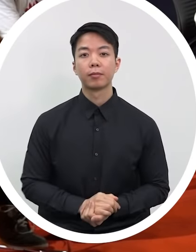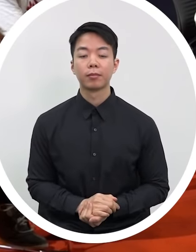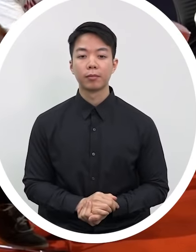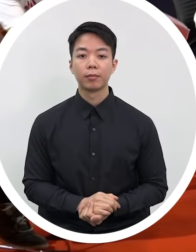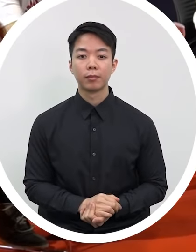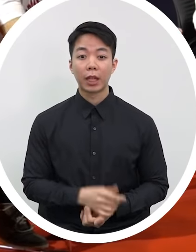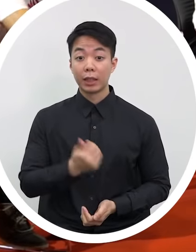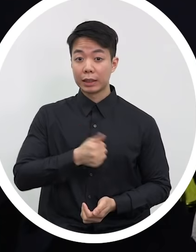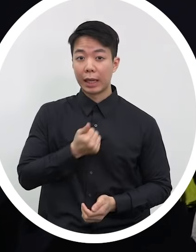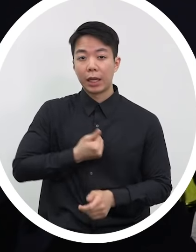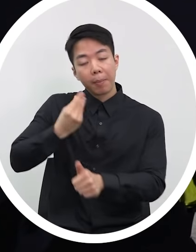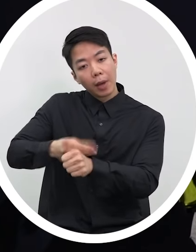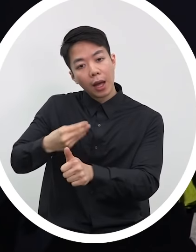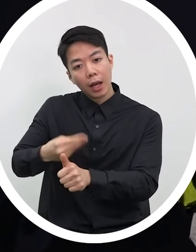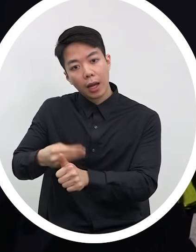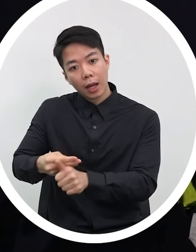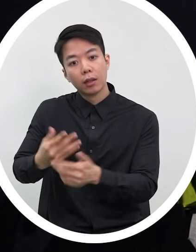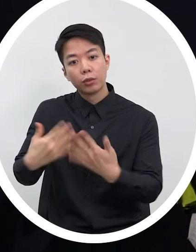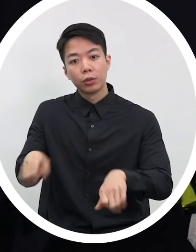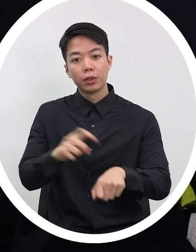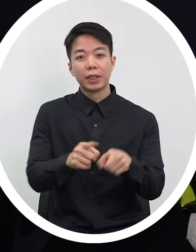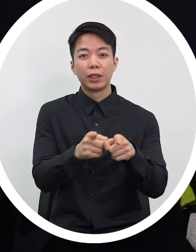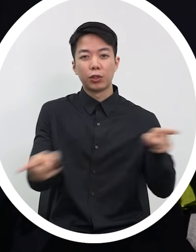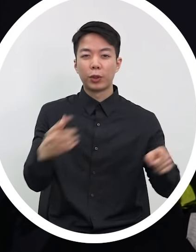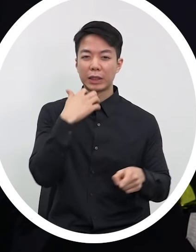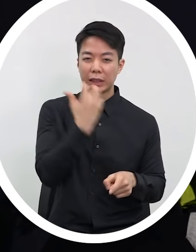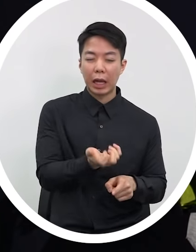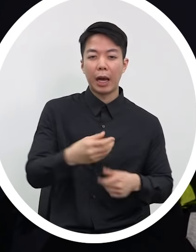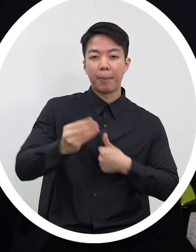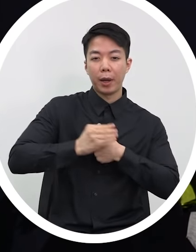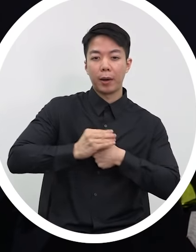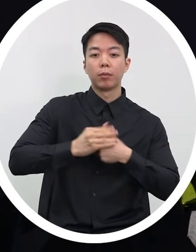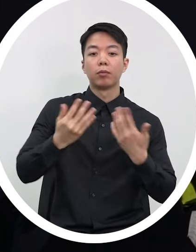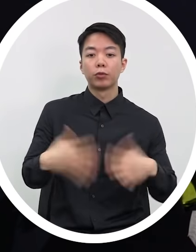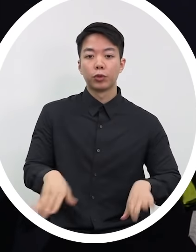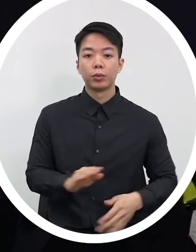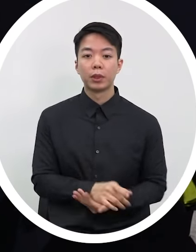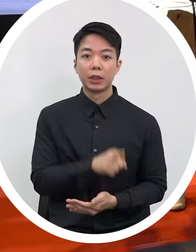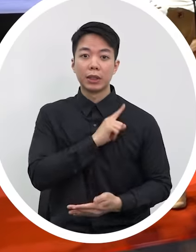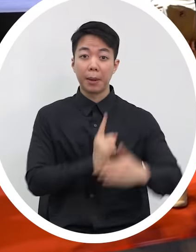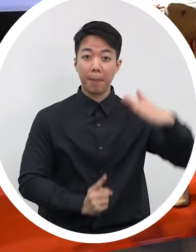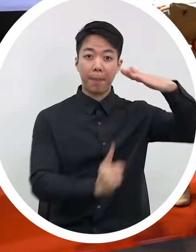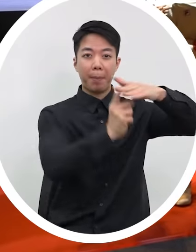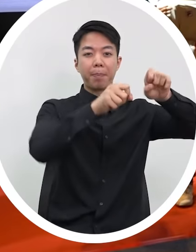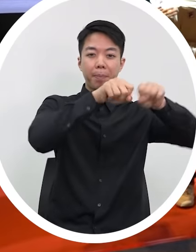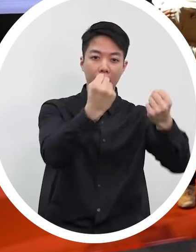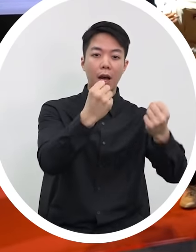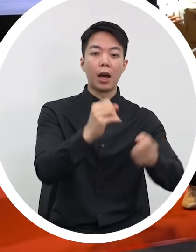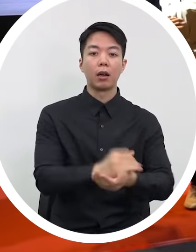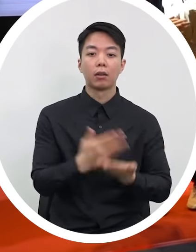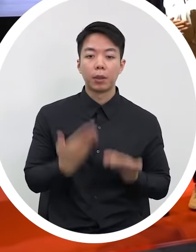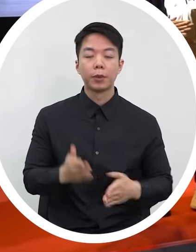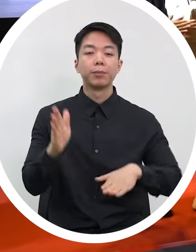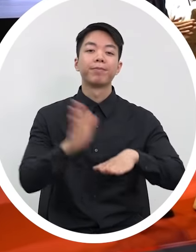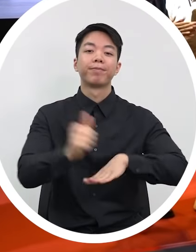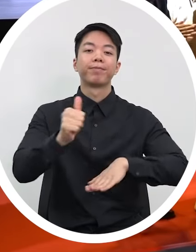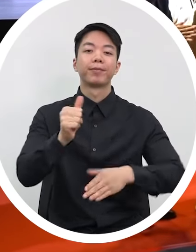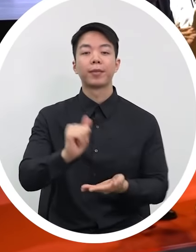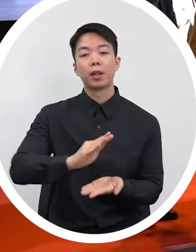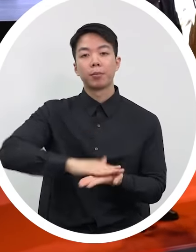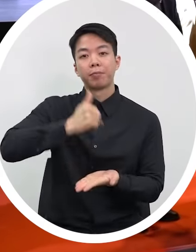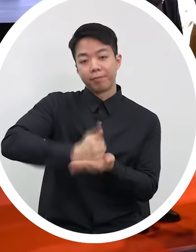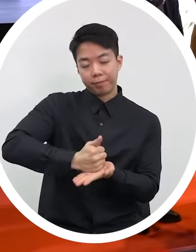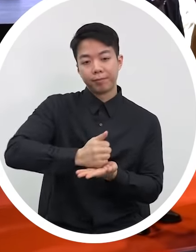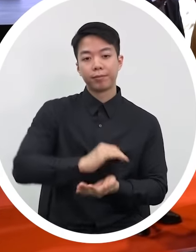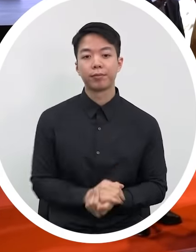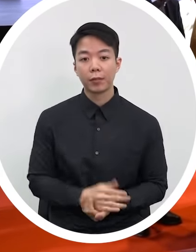在教練悉心栽培下，經過長期艱苦訓練，突破限制才能夠得到今天的好成績。殘